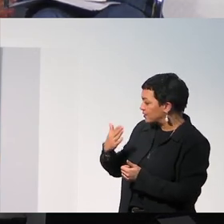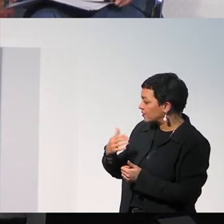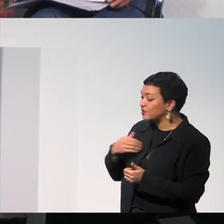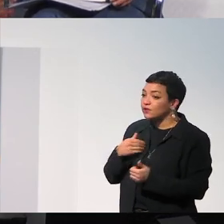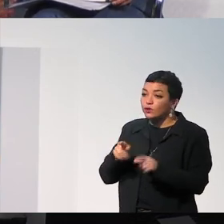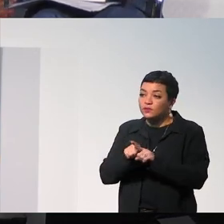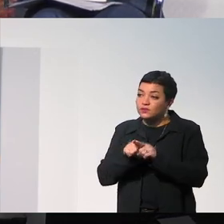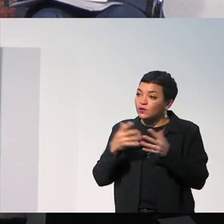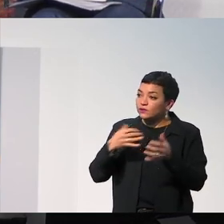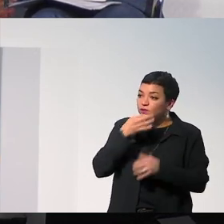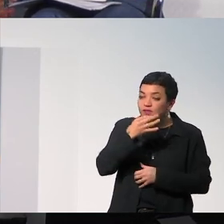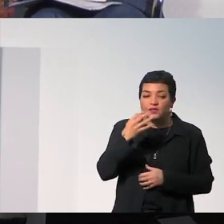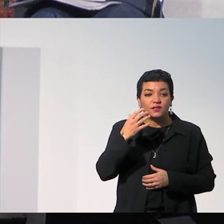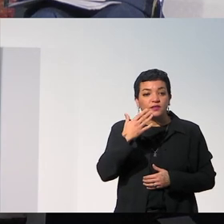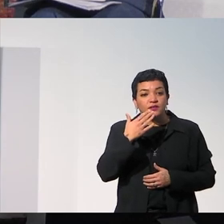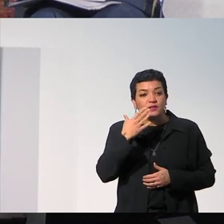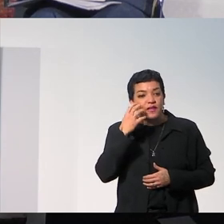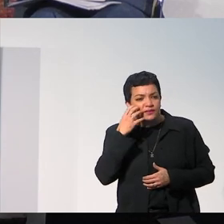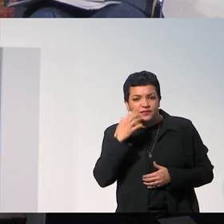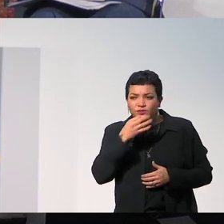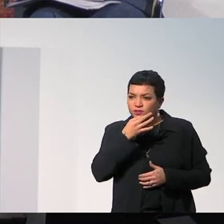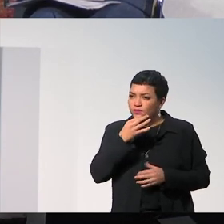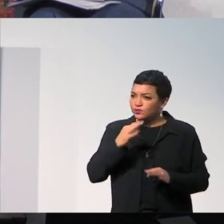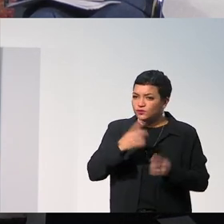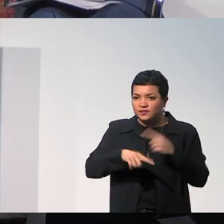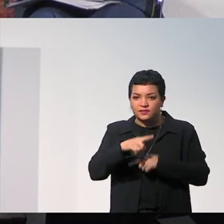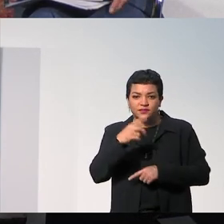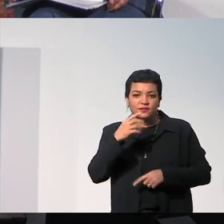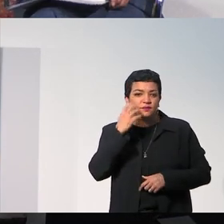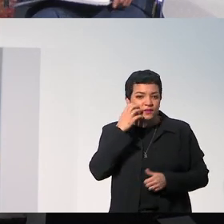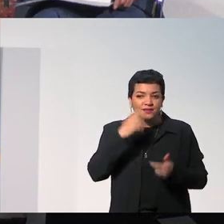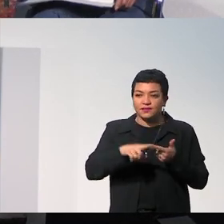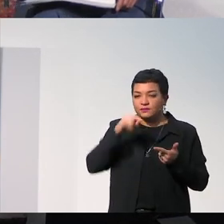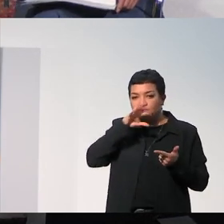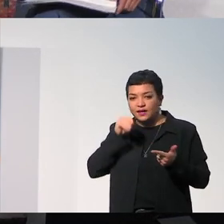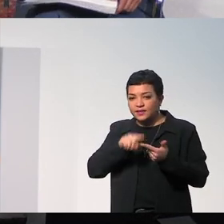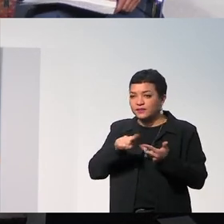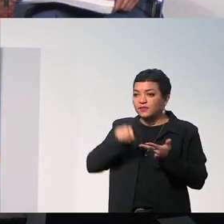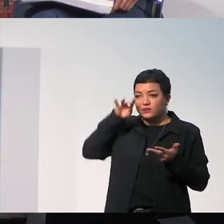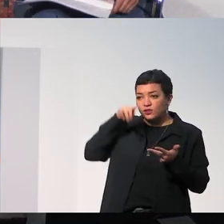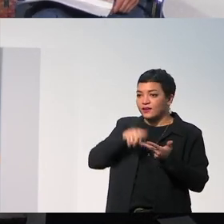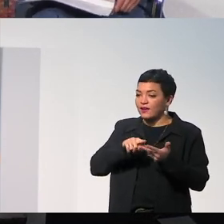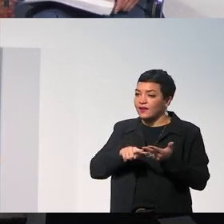saluer Cathy, j'espère ne pas me tromper, mais Cathy, Marine, Sylvia et Sandra